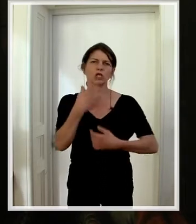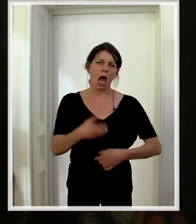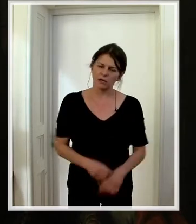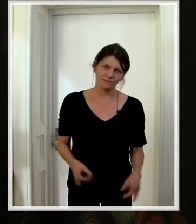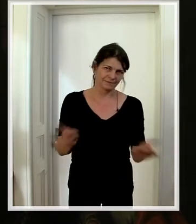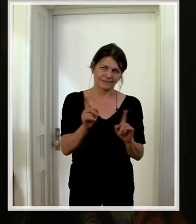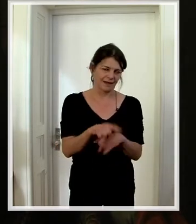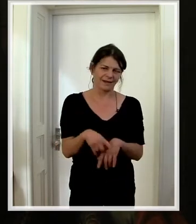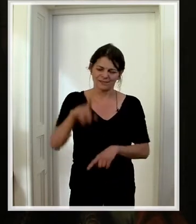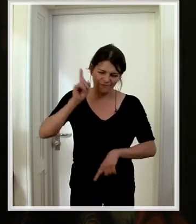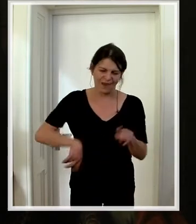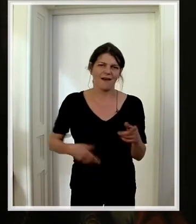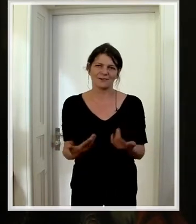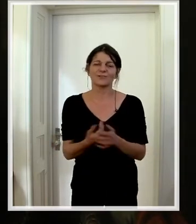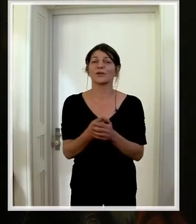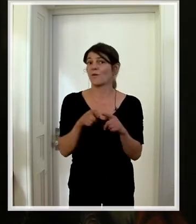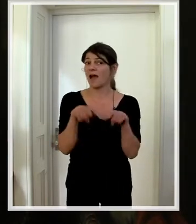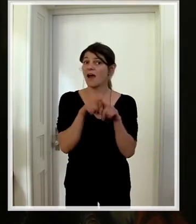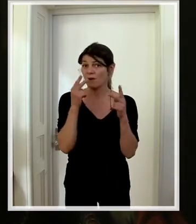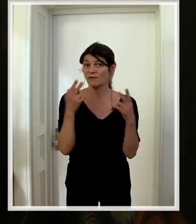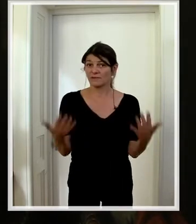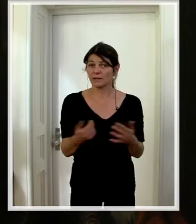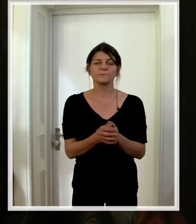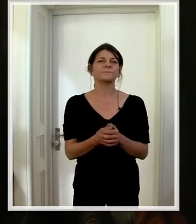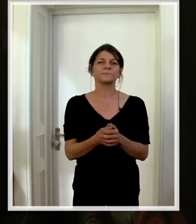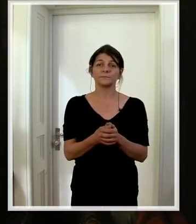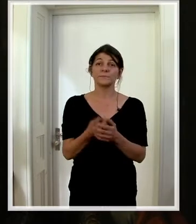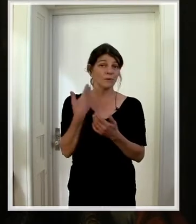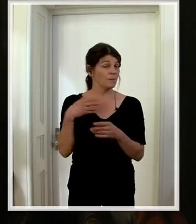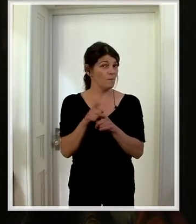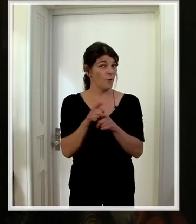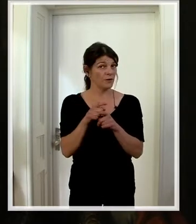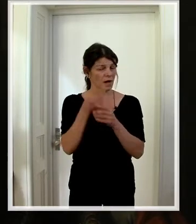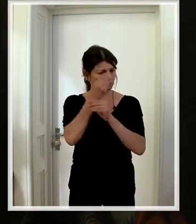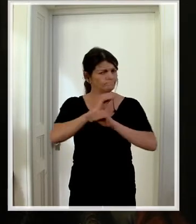natürlich komplett falsch. Und was auch wichtig ist, möchte ich einfach auch mal der